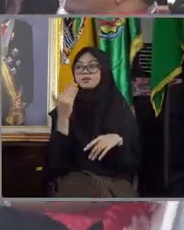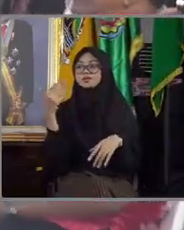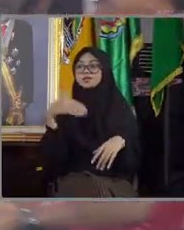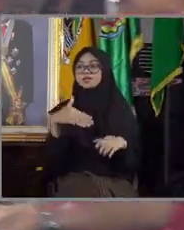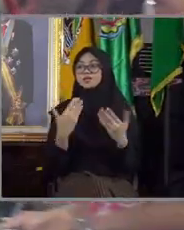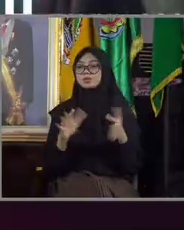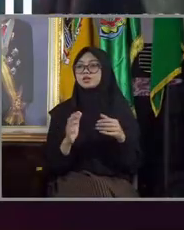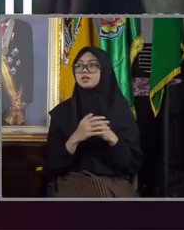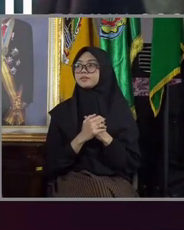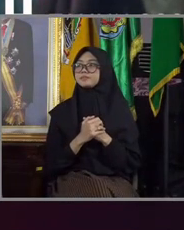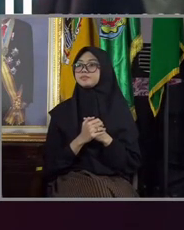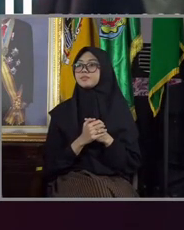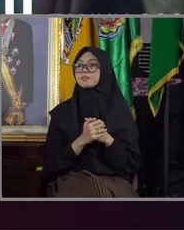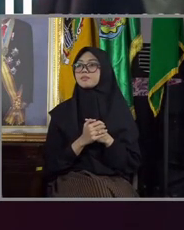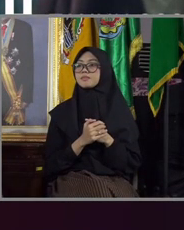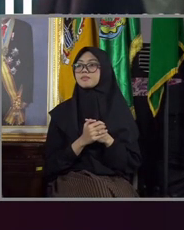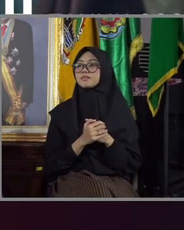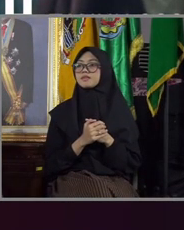diberikan?